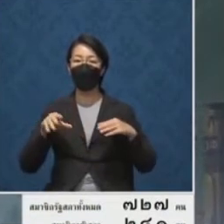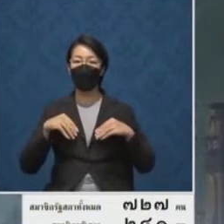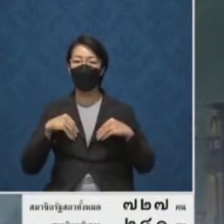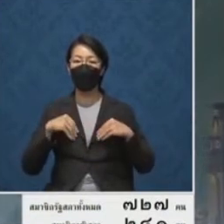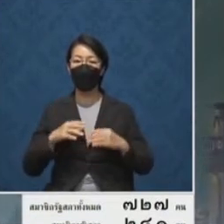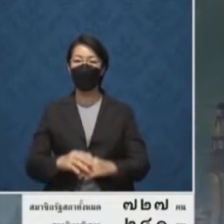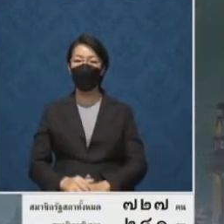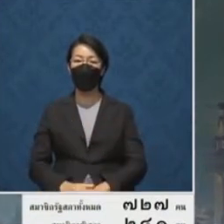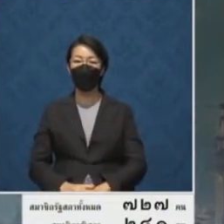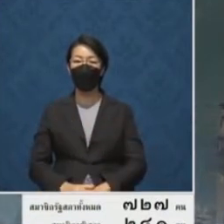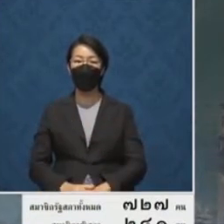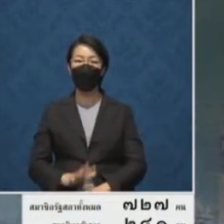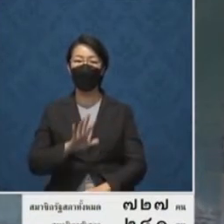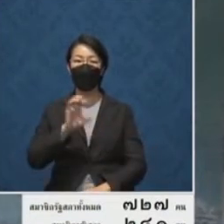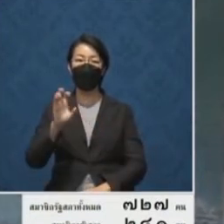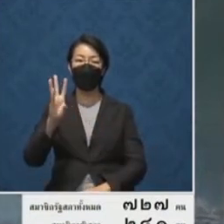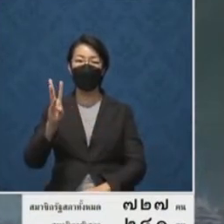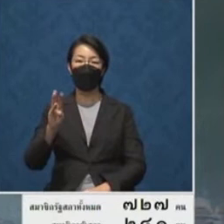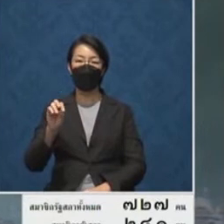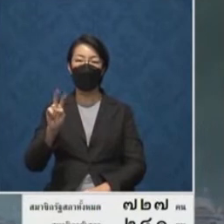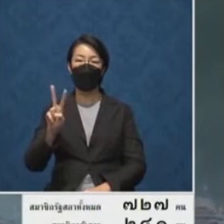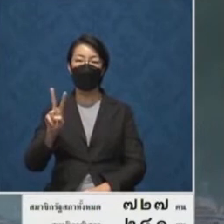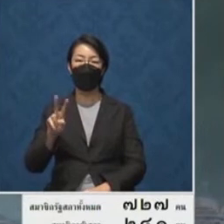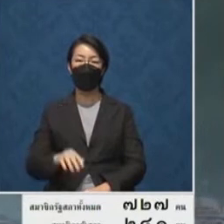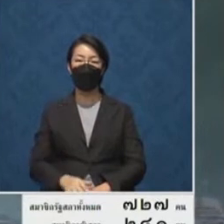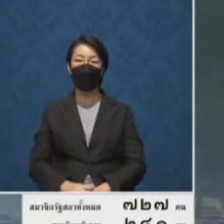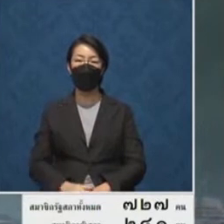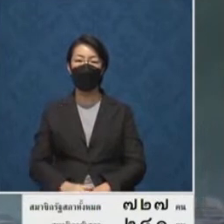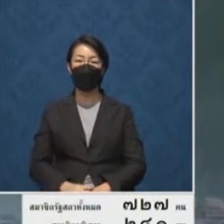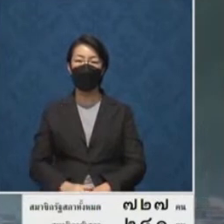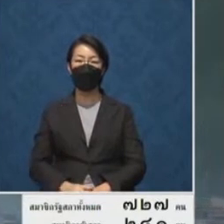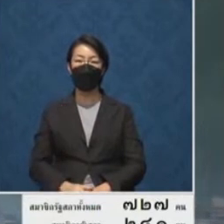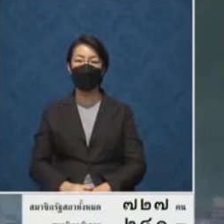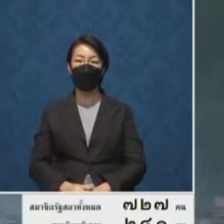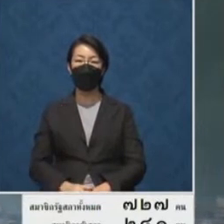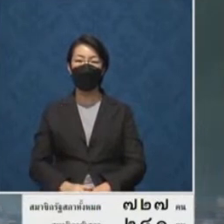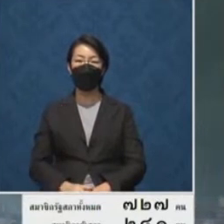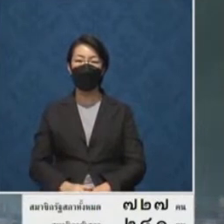การสี่รับหลักการ 562นายสมพลเกียรติ